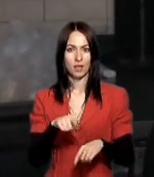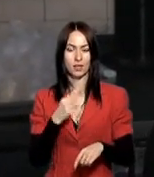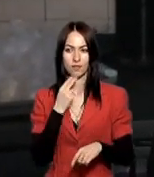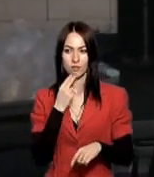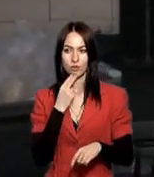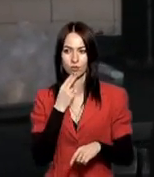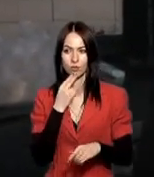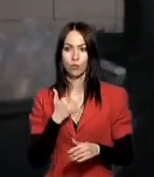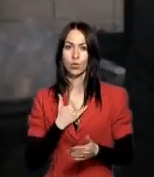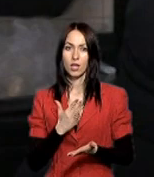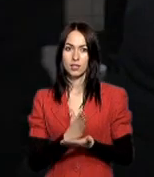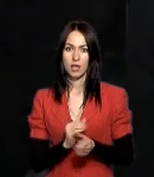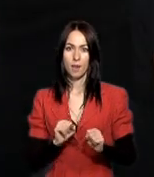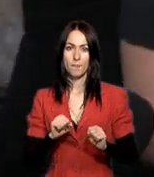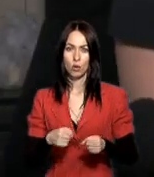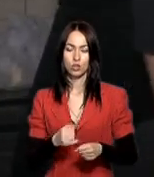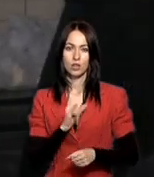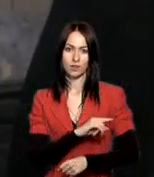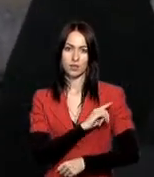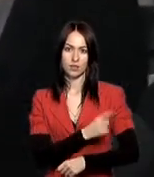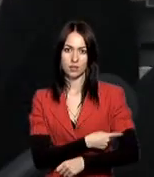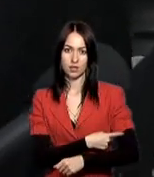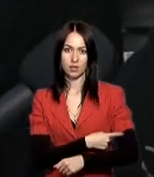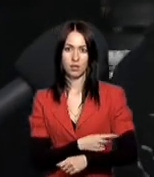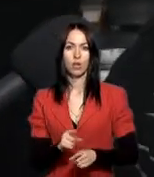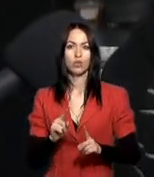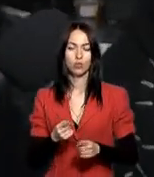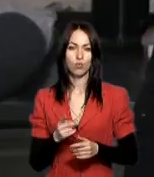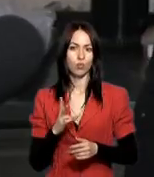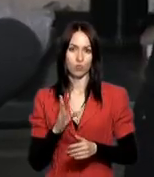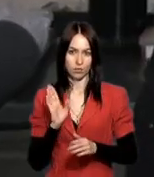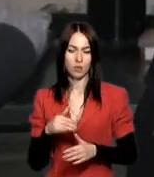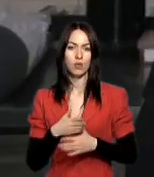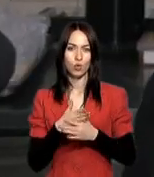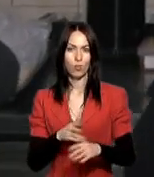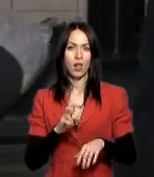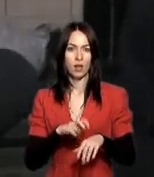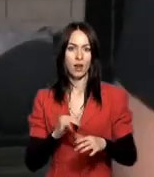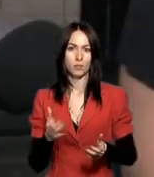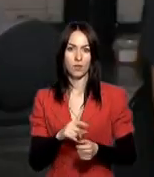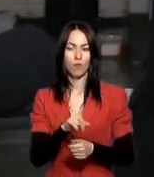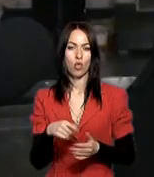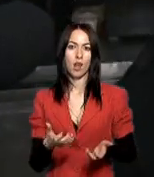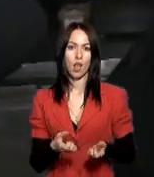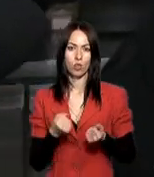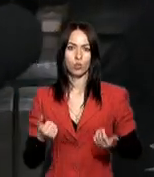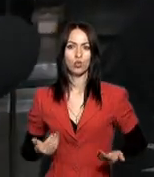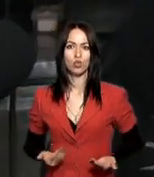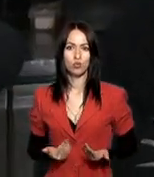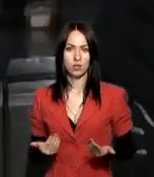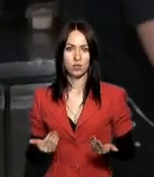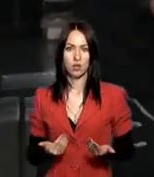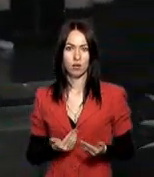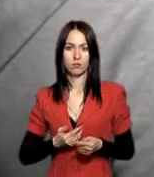не допомогти. У нас є можливість і сили, тож чому не допомогти лікарям та не підтримати їх? Вони рятують життя. Якби